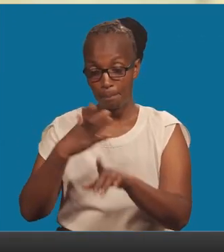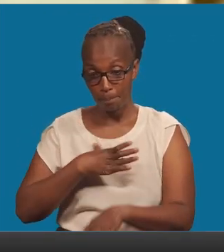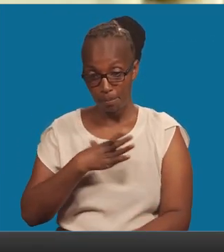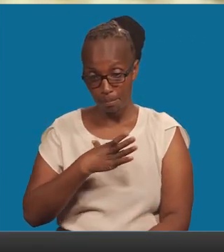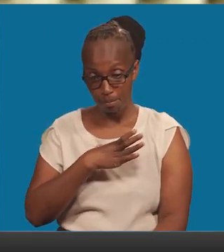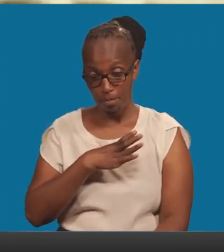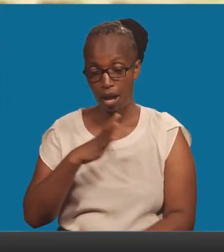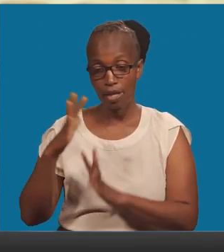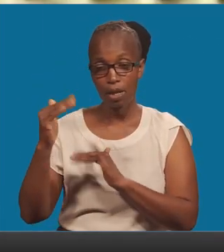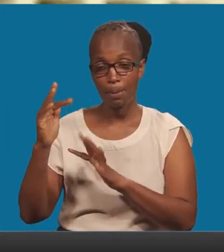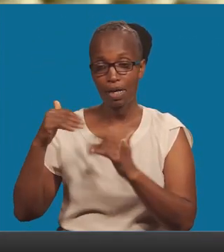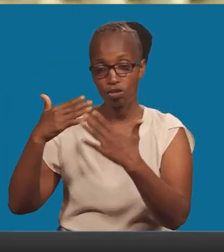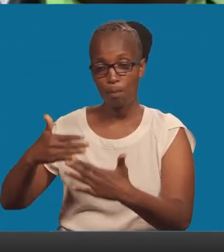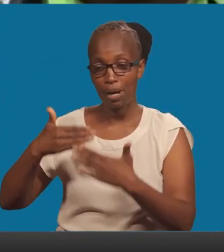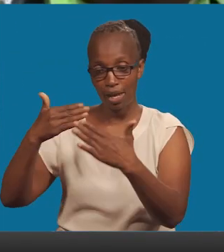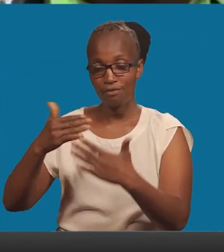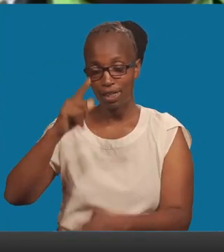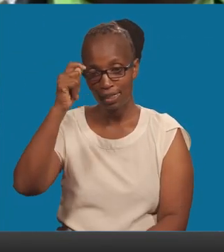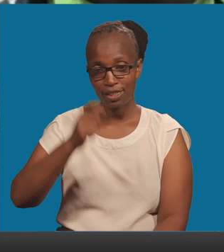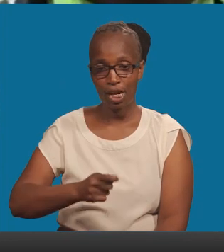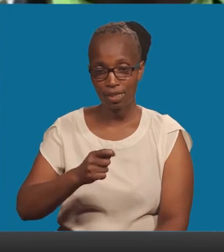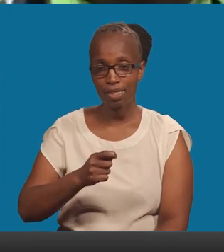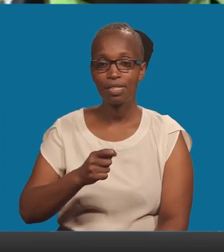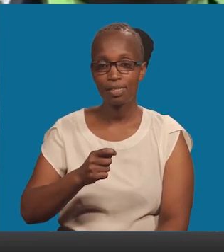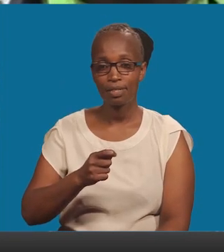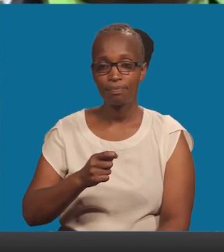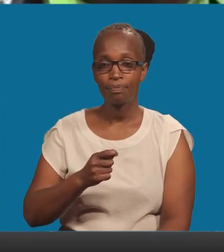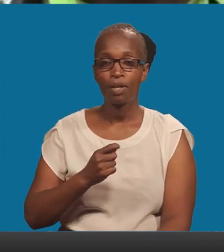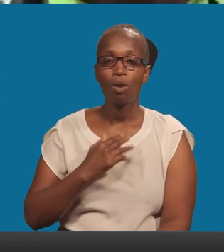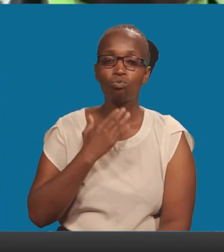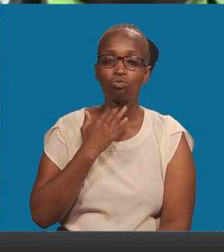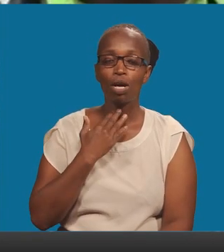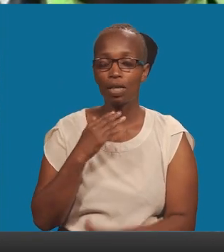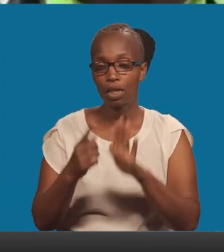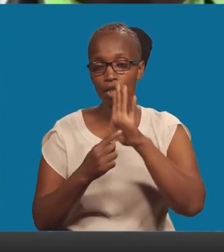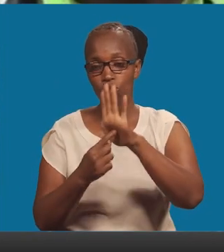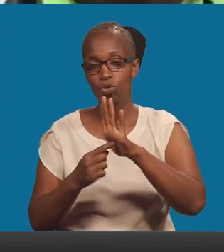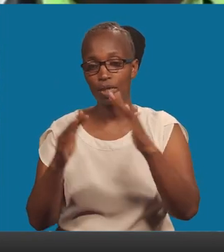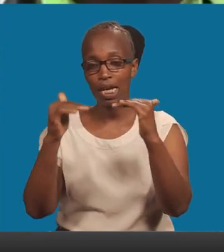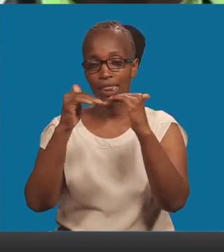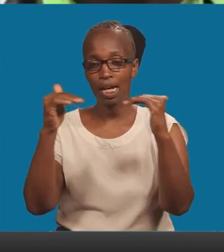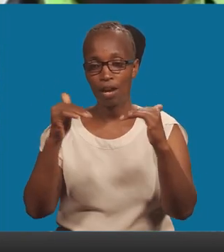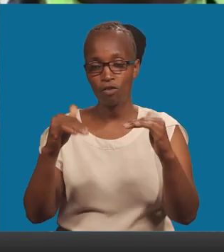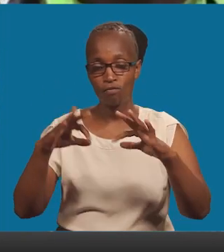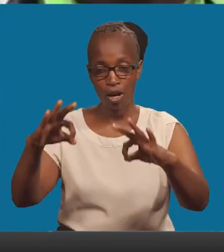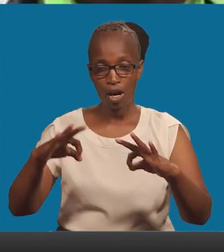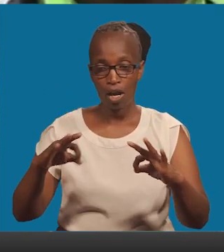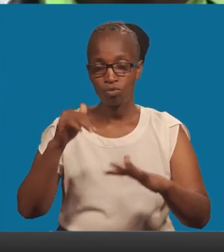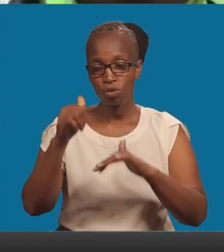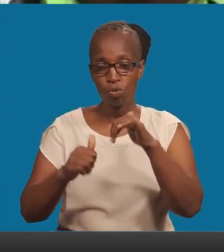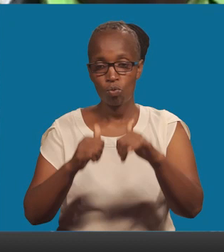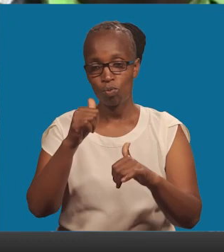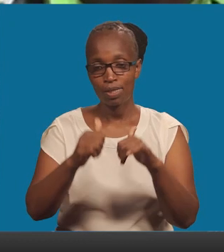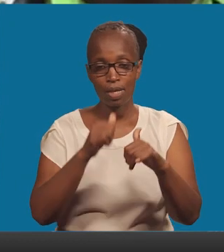la Shakahola watapata haki. This is to show kwamba ile the level of counts zile alikuwa amechajiwa